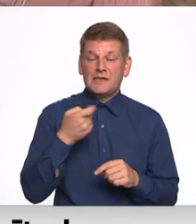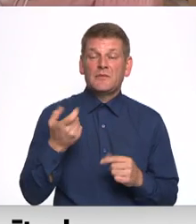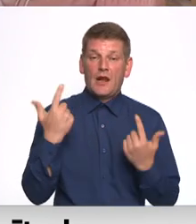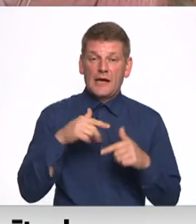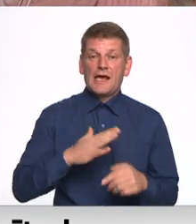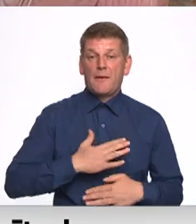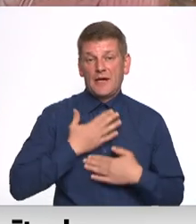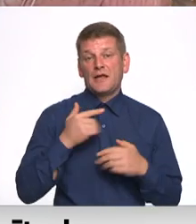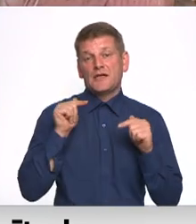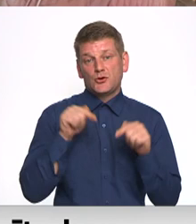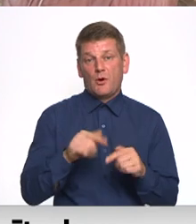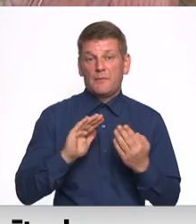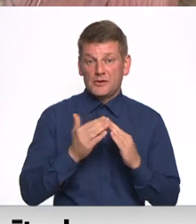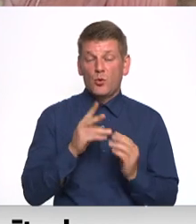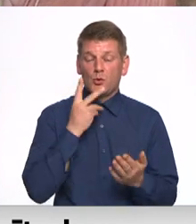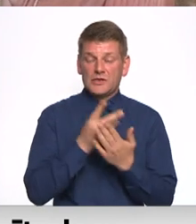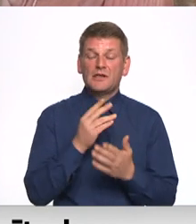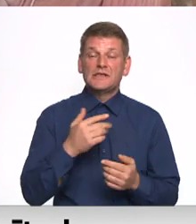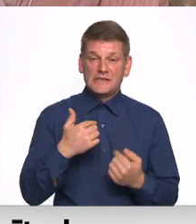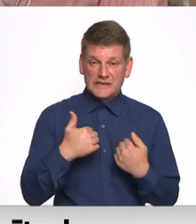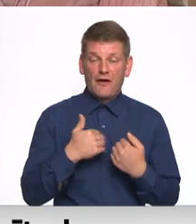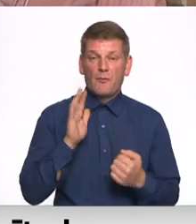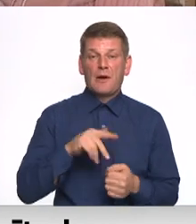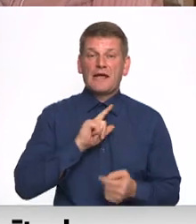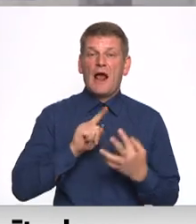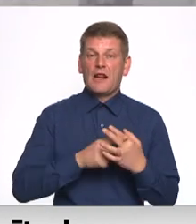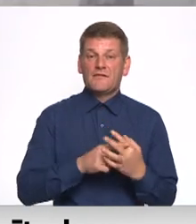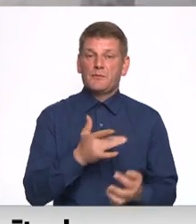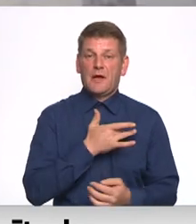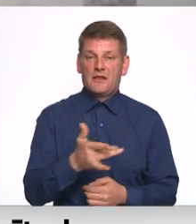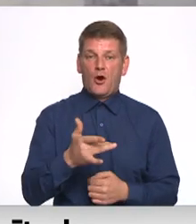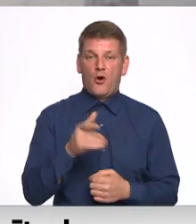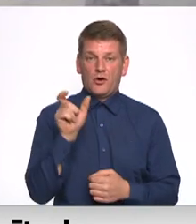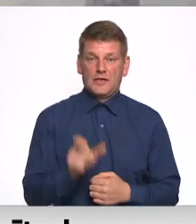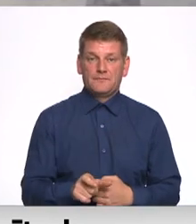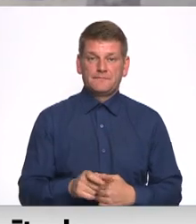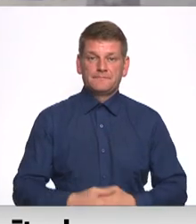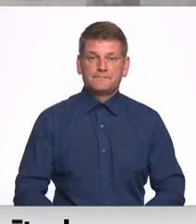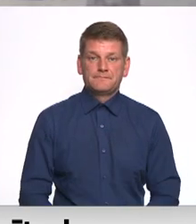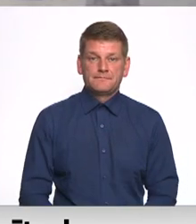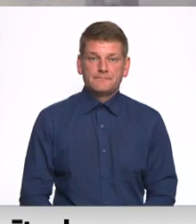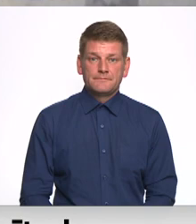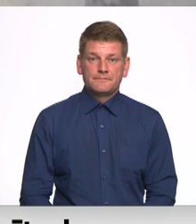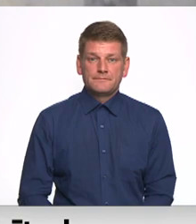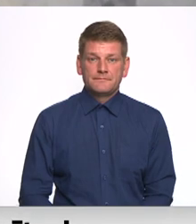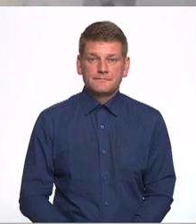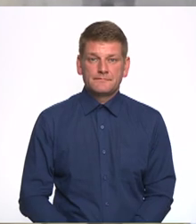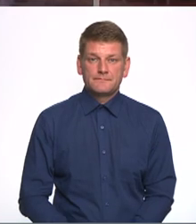iemīlējuši šo pilsētu un uzskata sevi par Jelgavas patrioti. Sandra Leitāne, Andris Pāns, Vidzemes televīzija.